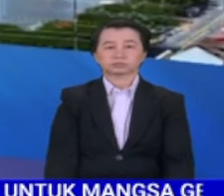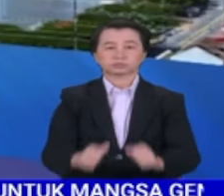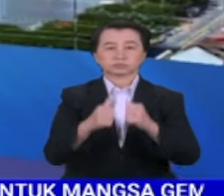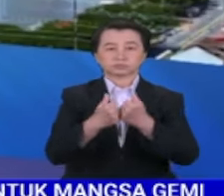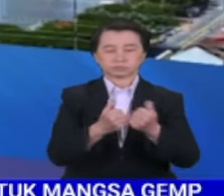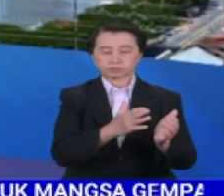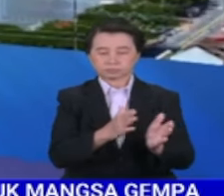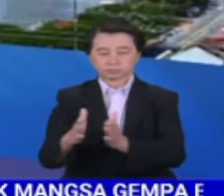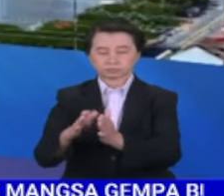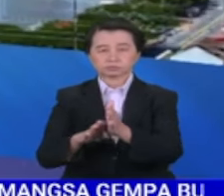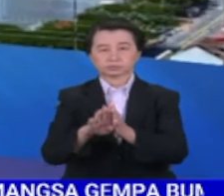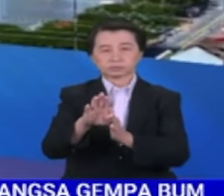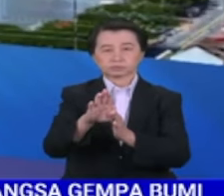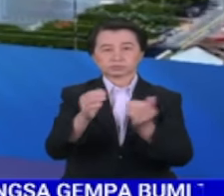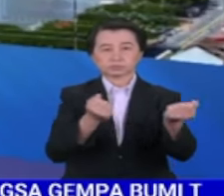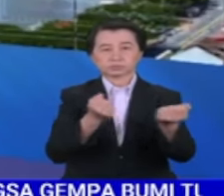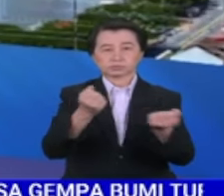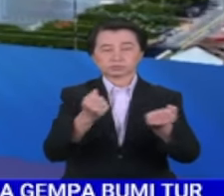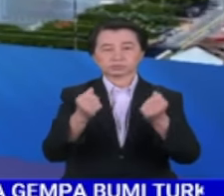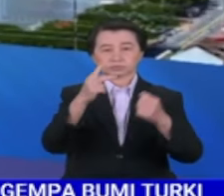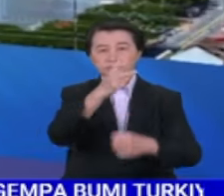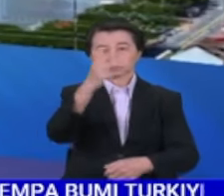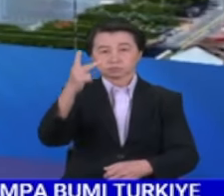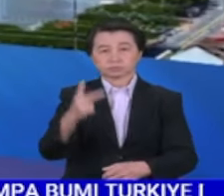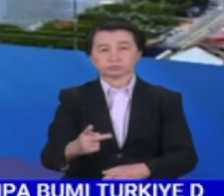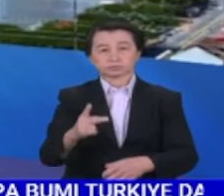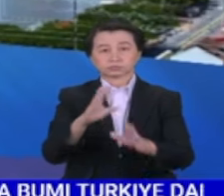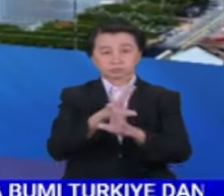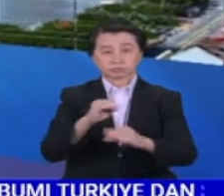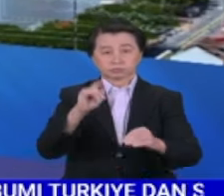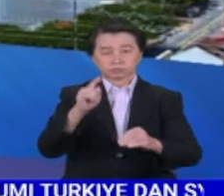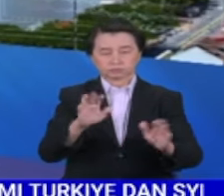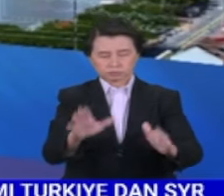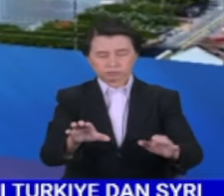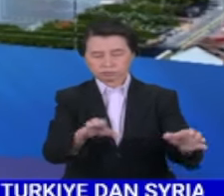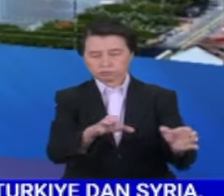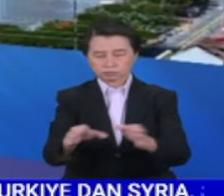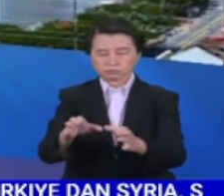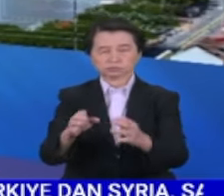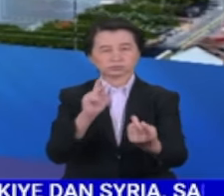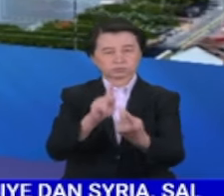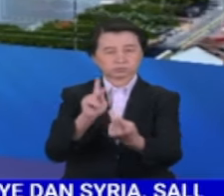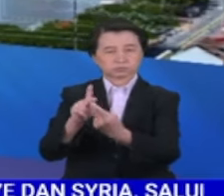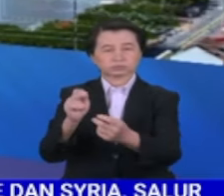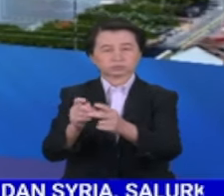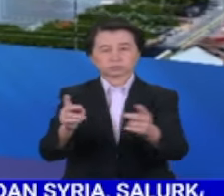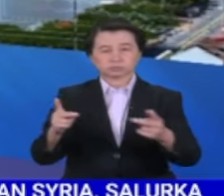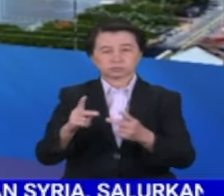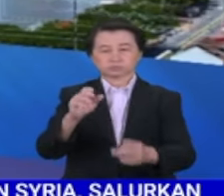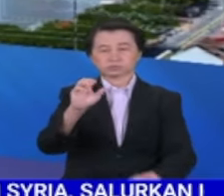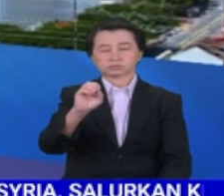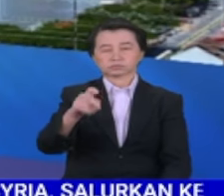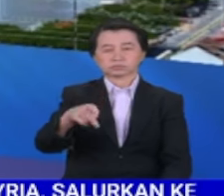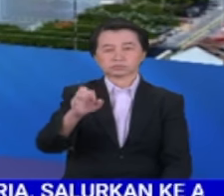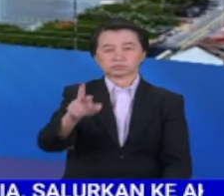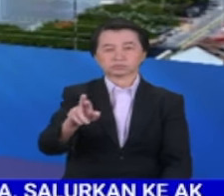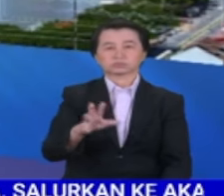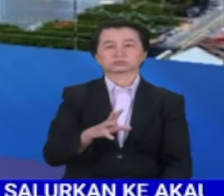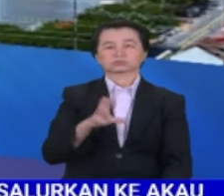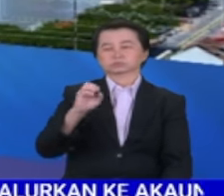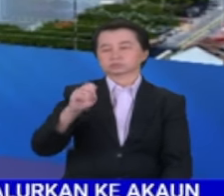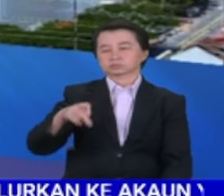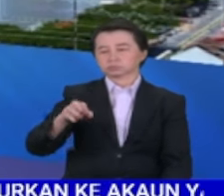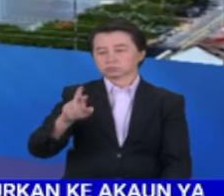San pembangunan grete kucing harus merangkai pembangunan yang lebih strategi di kawasan Opar ahli dewan udang dan Negeri